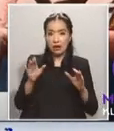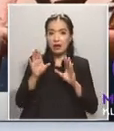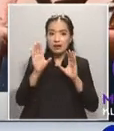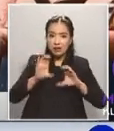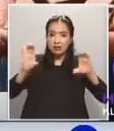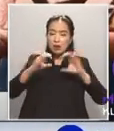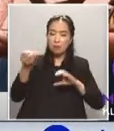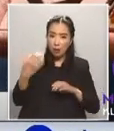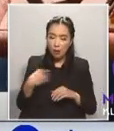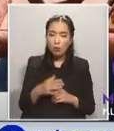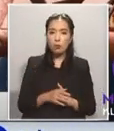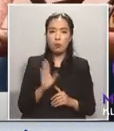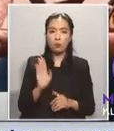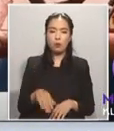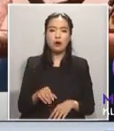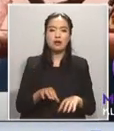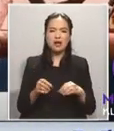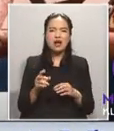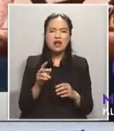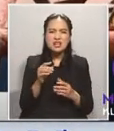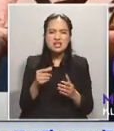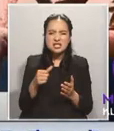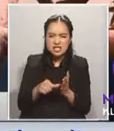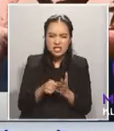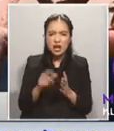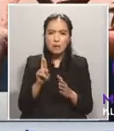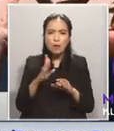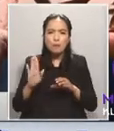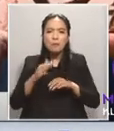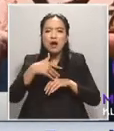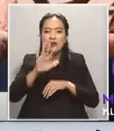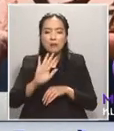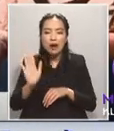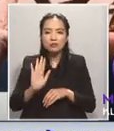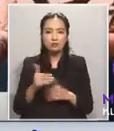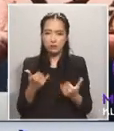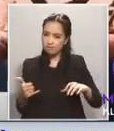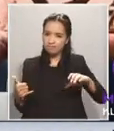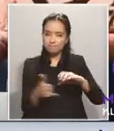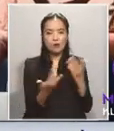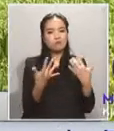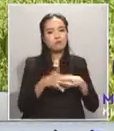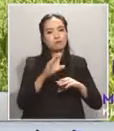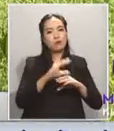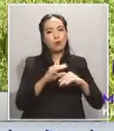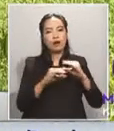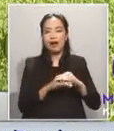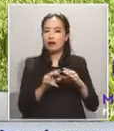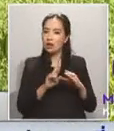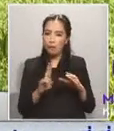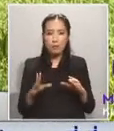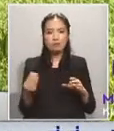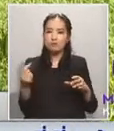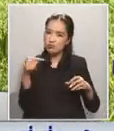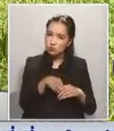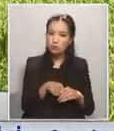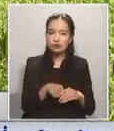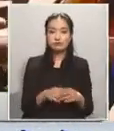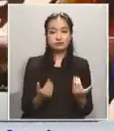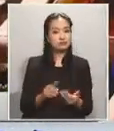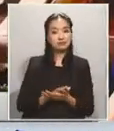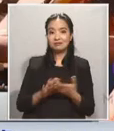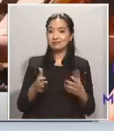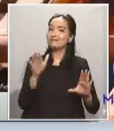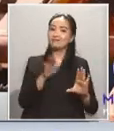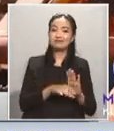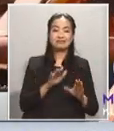บให้เข้ามาในระบบค ่ ะ เออ เราก็เลยไปลงทะเบียนเข้าร่วมโครงการ เรียบร้อยหรือยังคะตอนนี ้เรียบร้อยแล้วค่ะธ